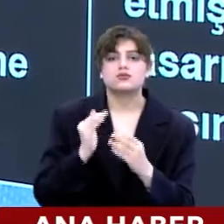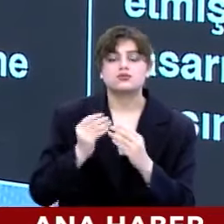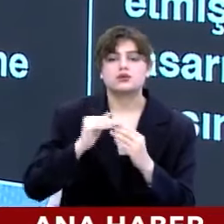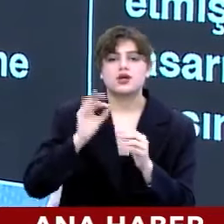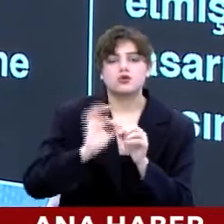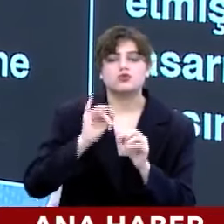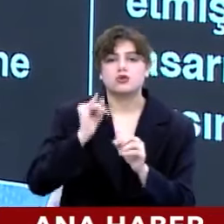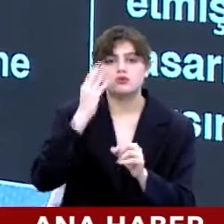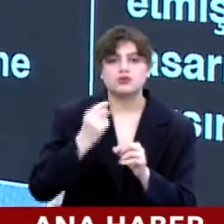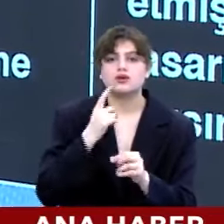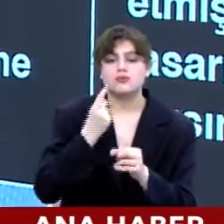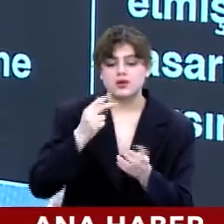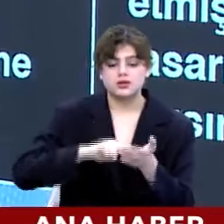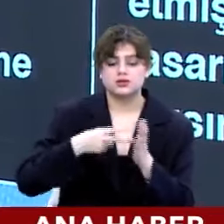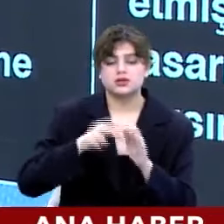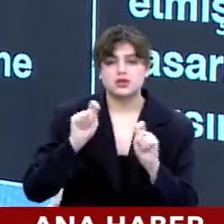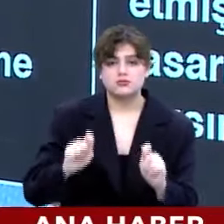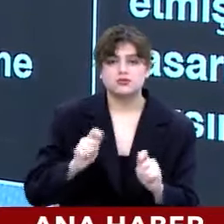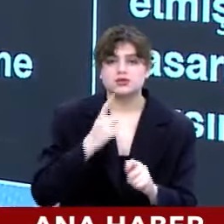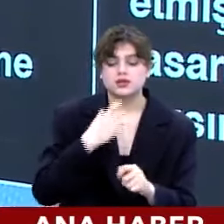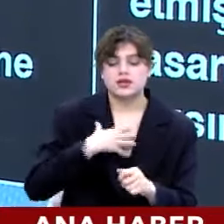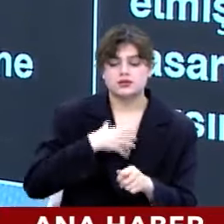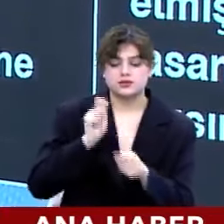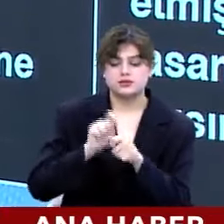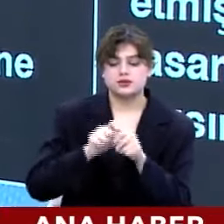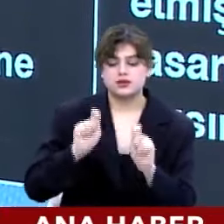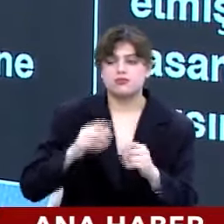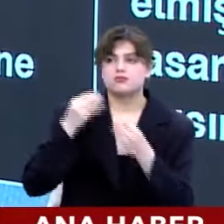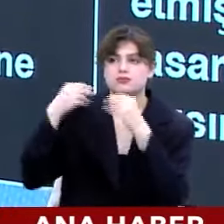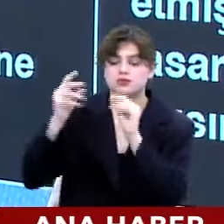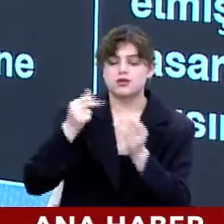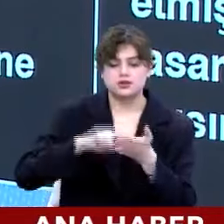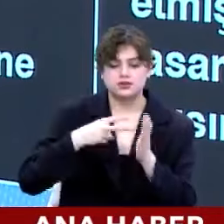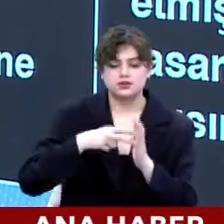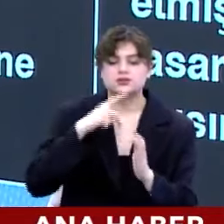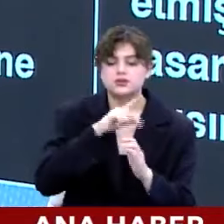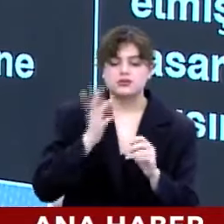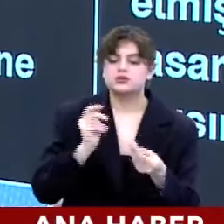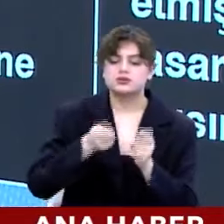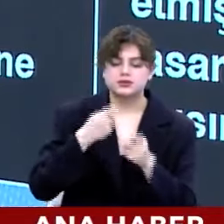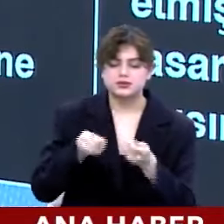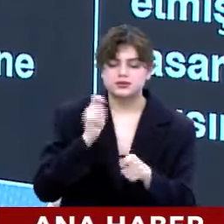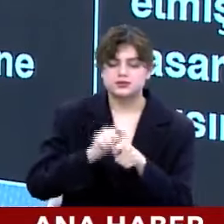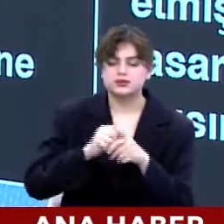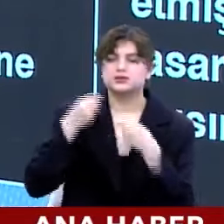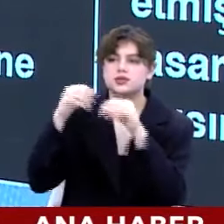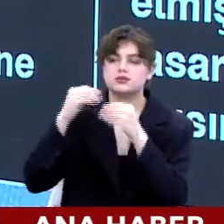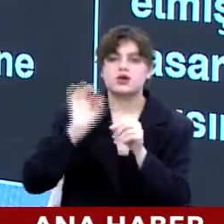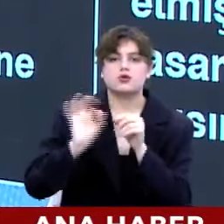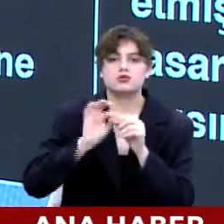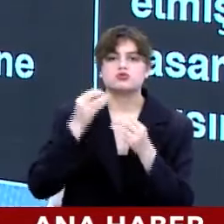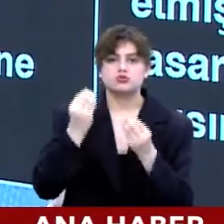alacak. Hep biraz tasarruf edecek, bolca üretip satacak. Tasarruf edecek, bolca üretip satacak. İşte o zaman ne olur? O